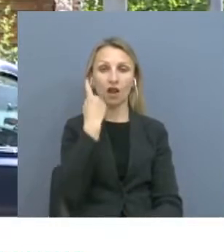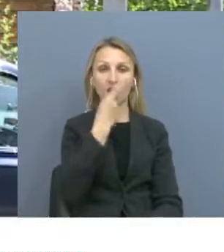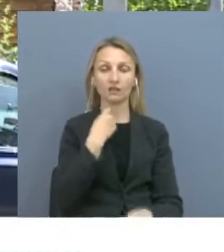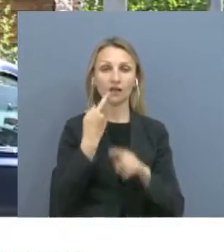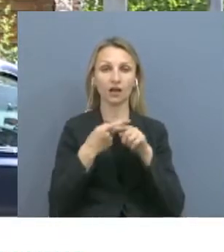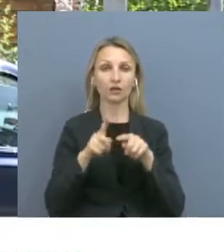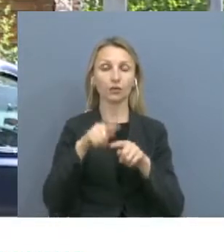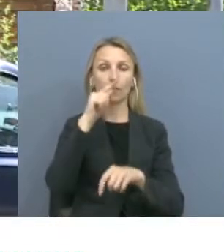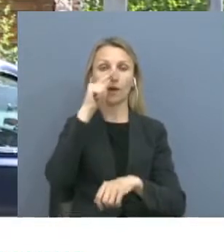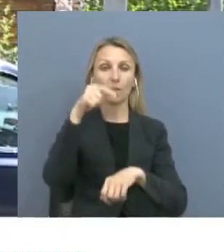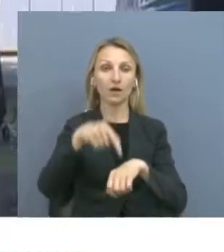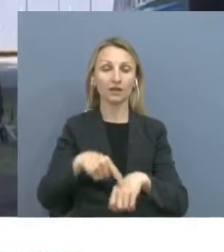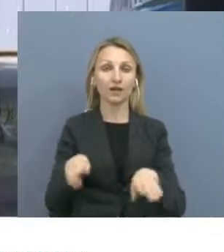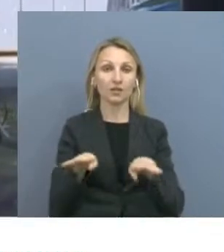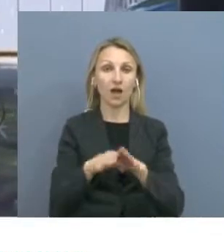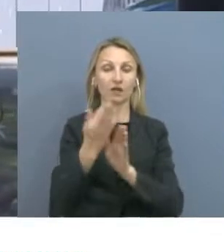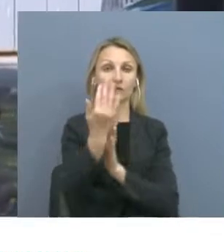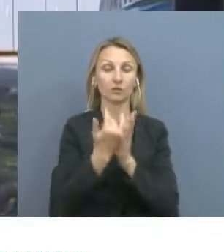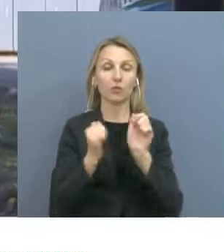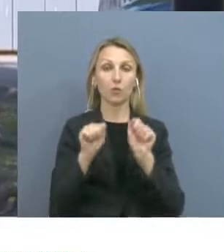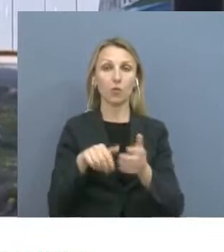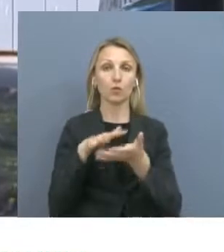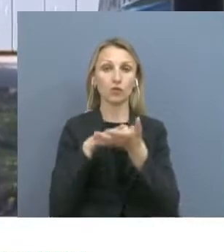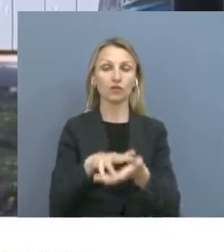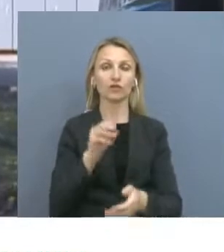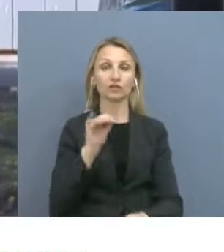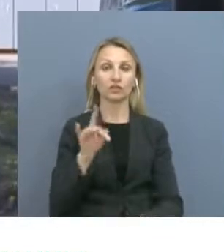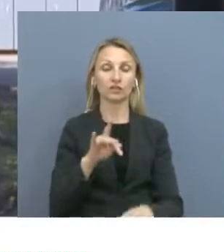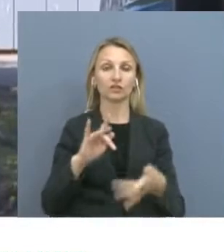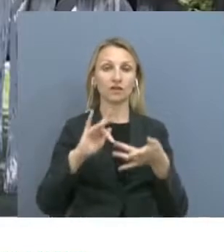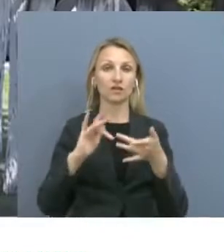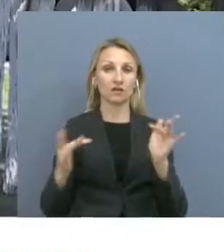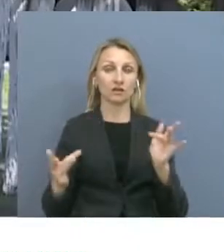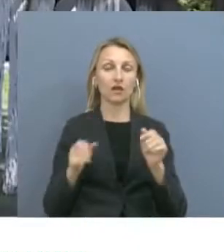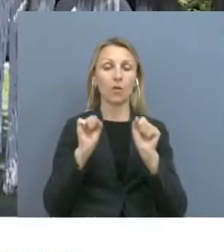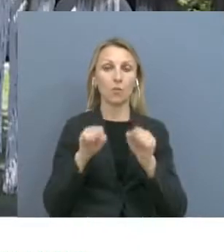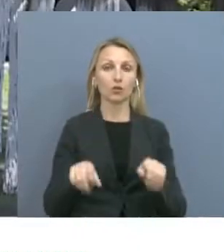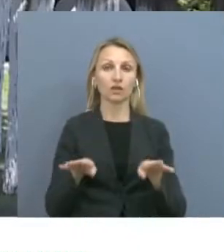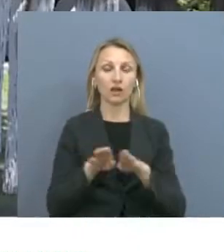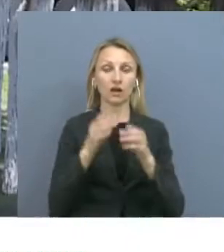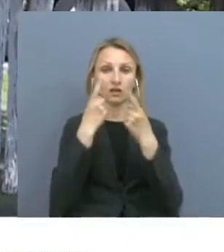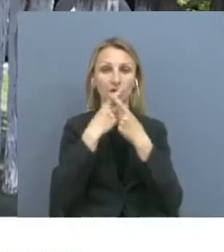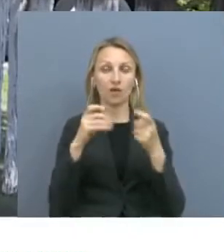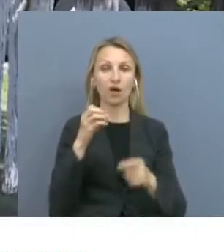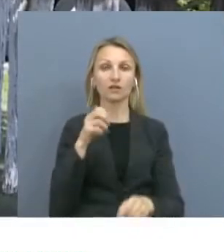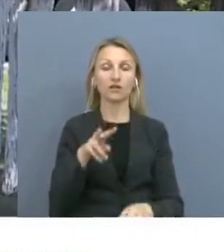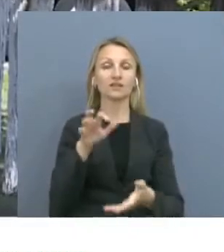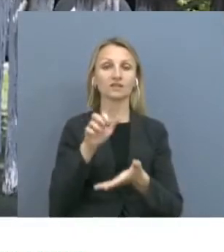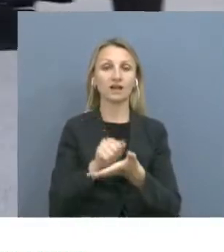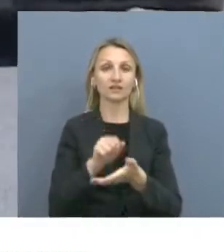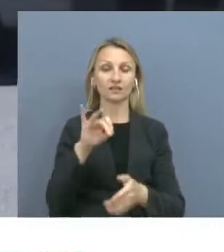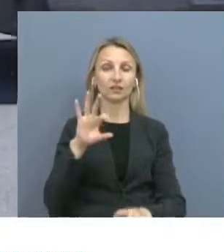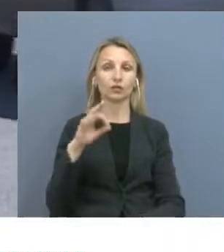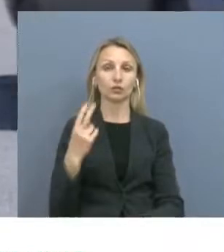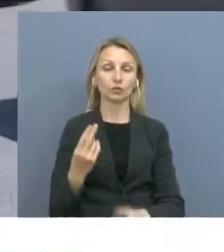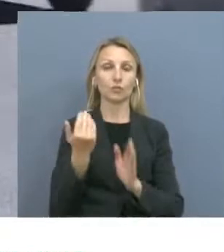попадающие под определенные категории, могут подать заявку через электронный портал. Можно также обратиться в отдел координации занятости и